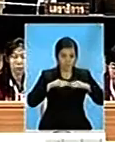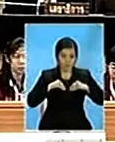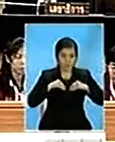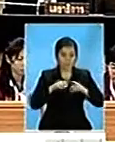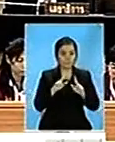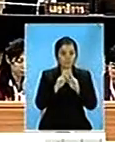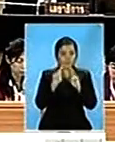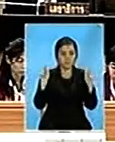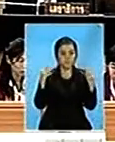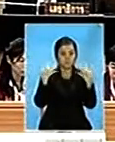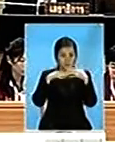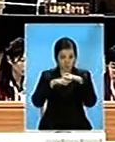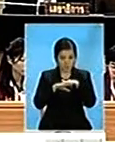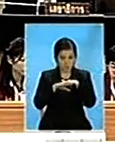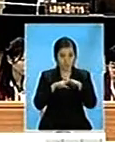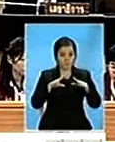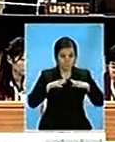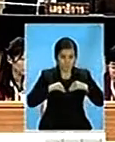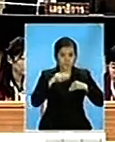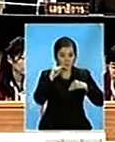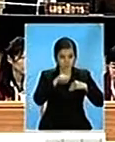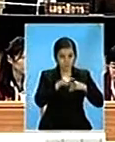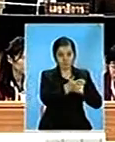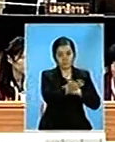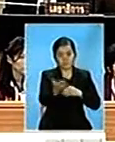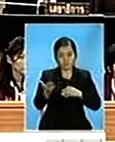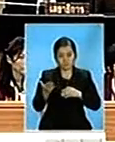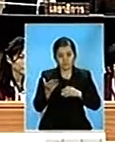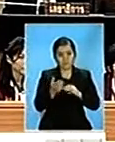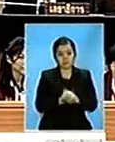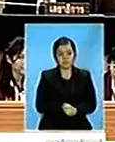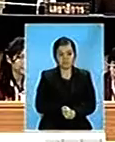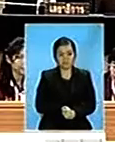าธิการวิสามัญหรือไม่ครับใช้สิทธิ์ได้เลยครับ